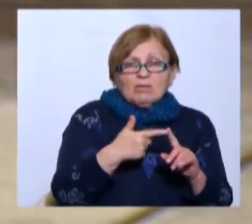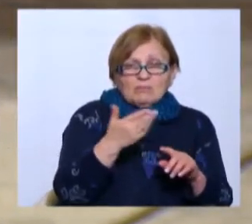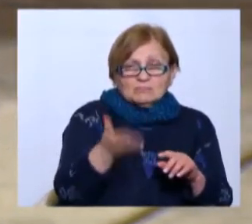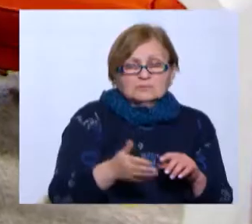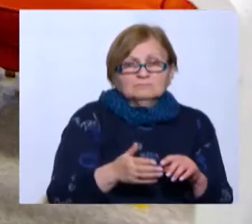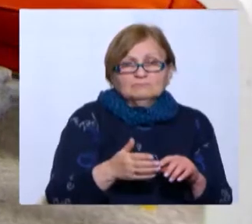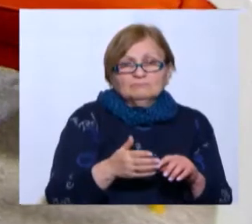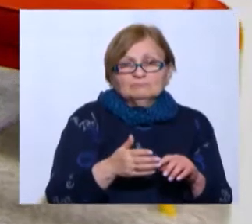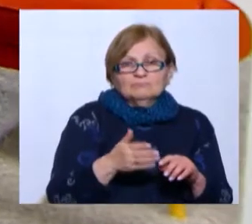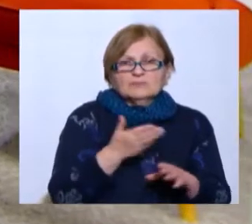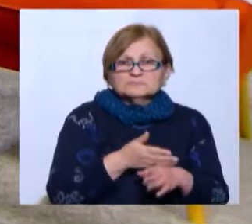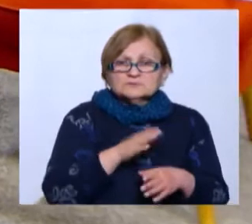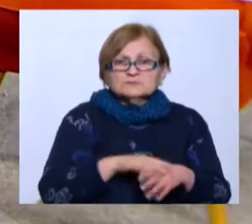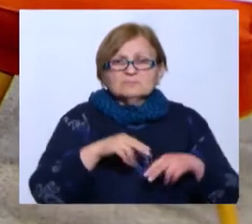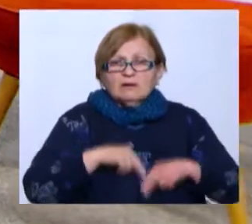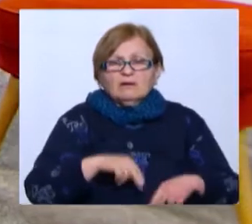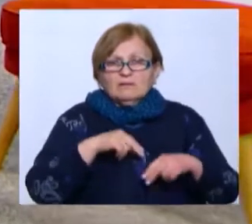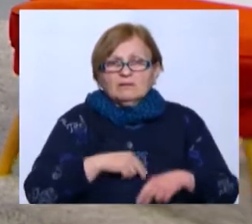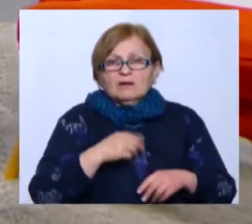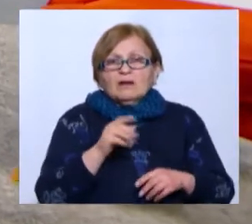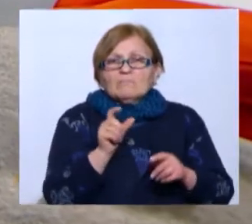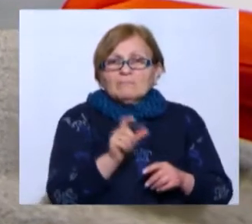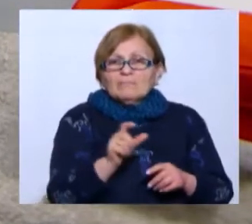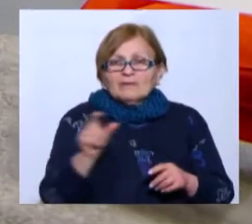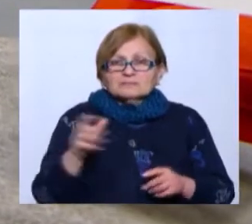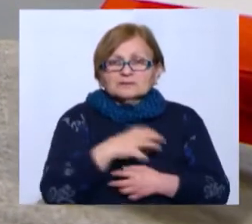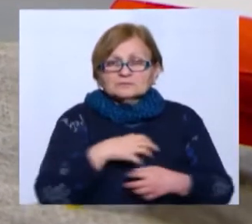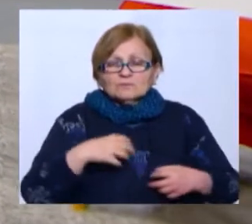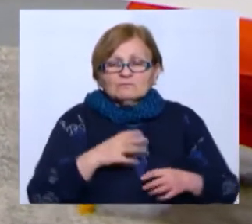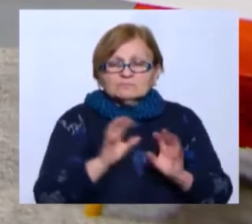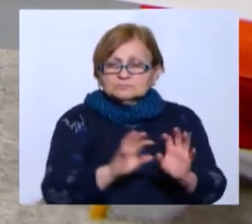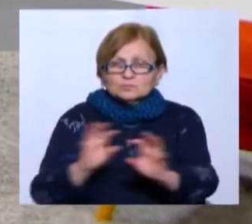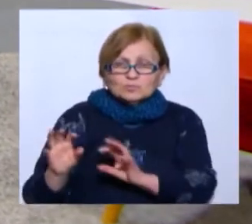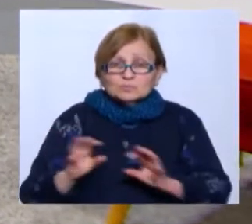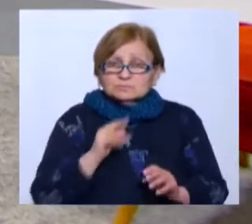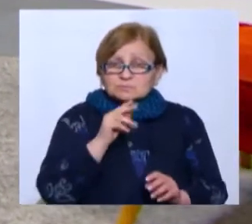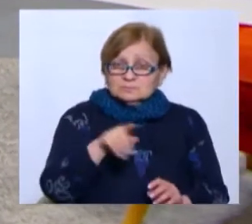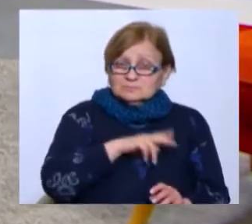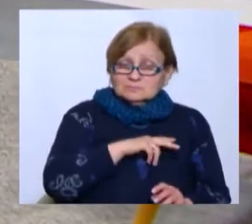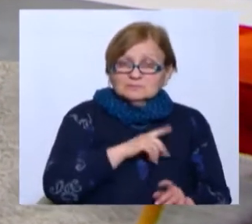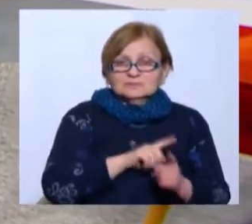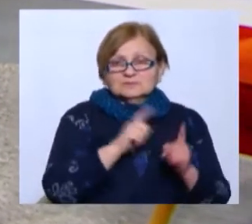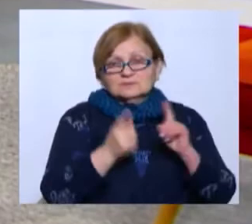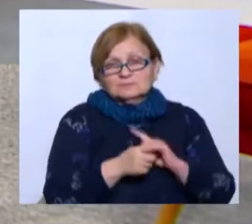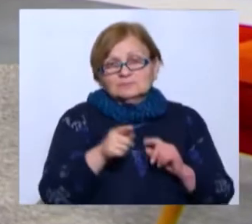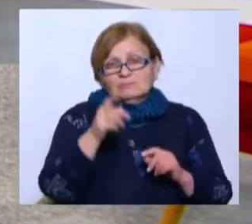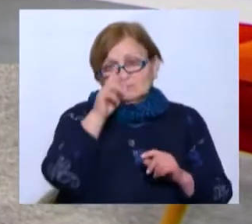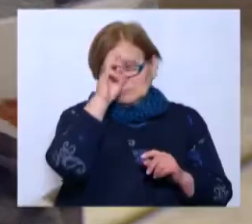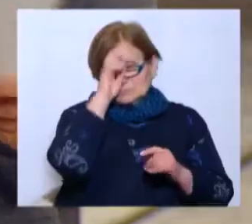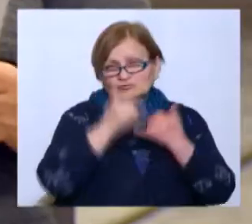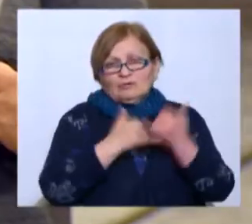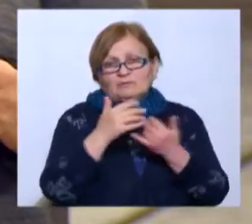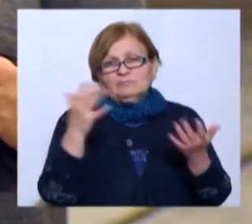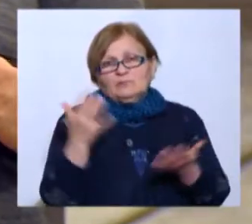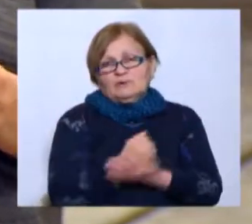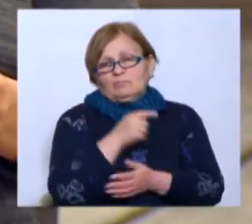დებულება, ხოლო მძიმე შრომისა და პატარა ცხოველების მიმართ გამოჩენილი ზრუნვის წყალობით უფლისწულმა იგი ადვილად იპოვნა. ეს არის